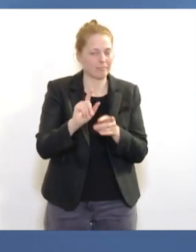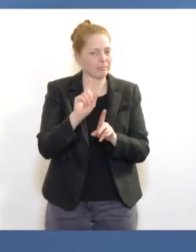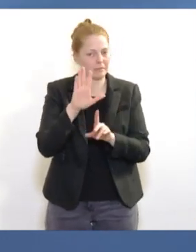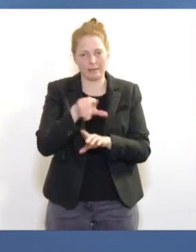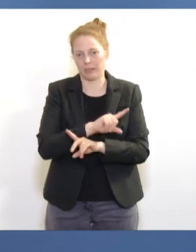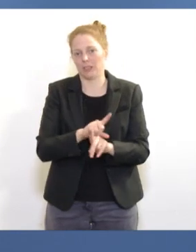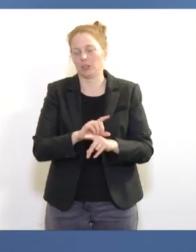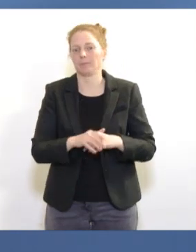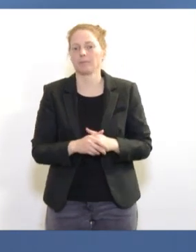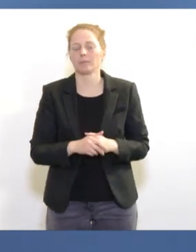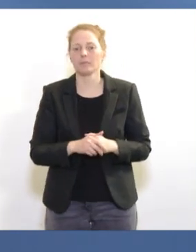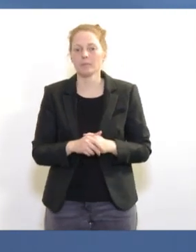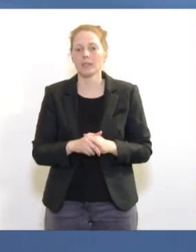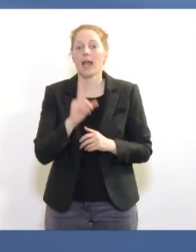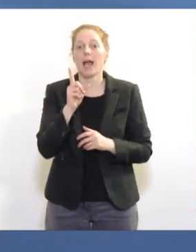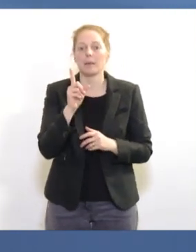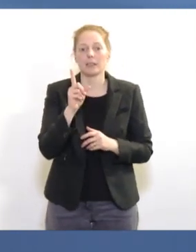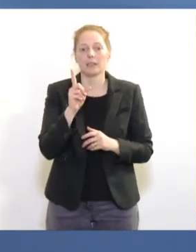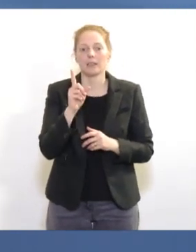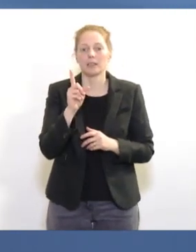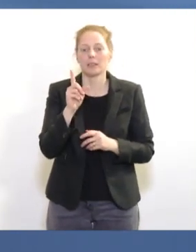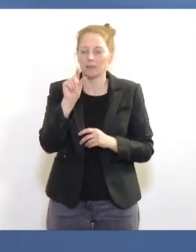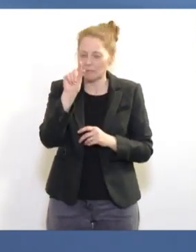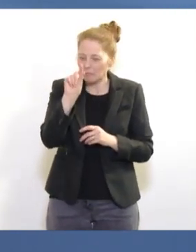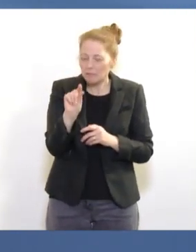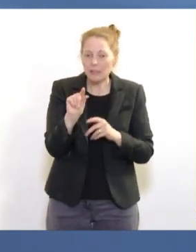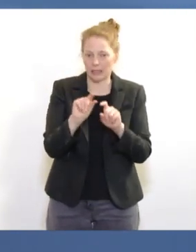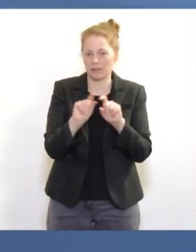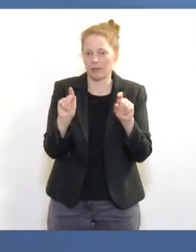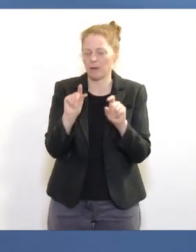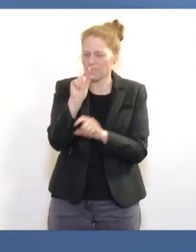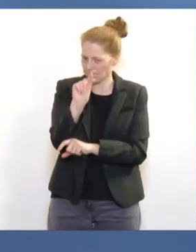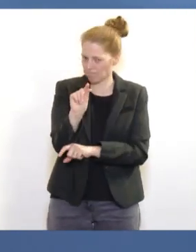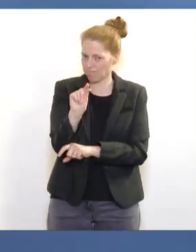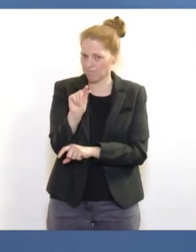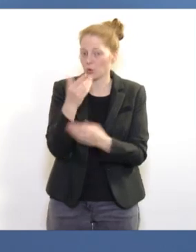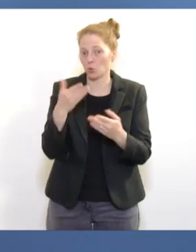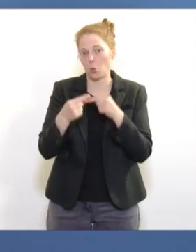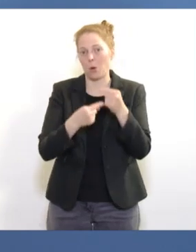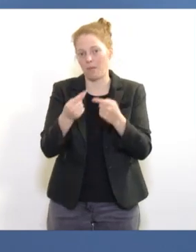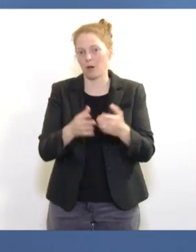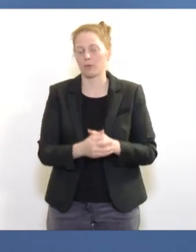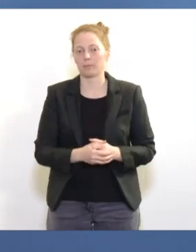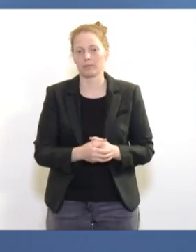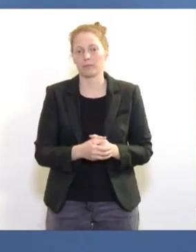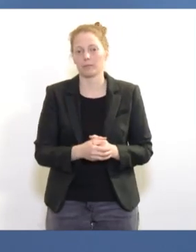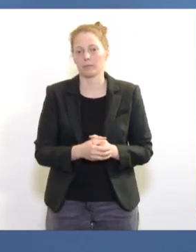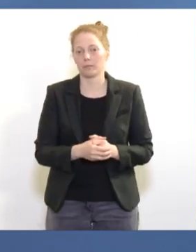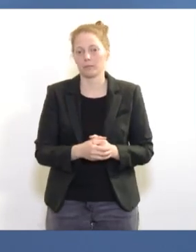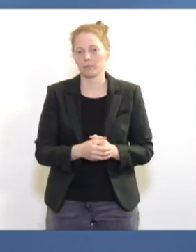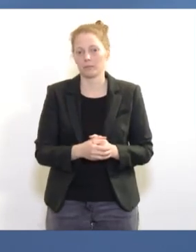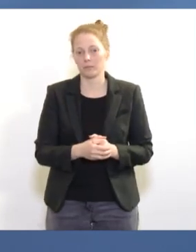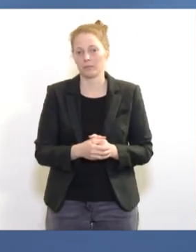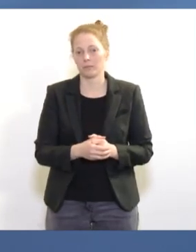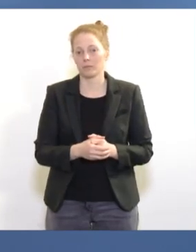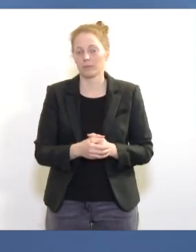betonen, dass es eine verschwindend kleine Minorität von Betrieben ist, die auf die Do-Erde weiß will, die Loose-Pattern spielen. Die